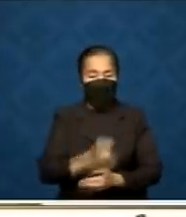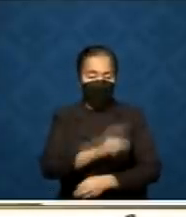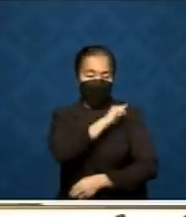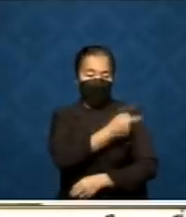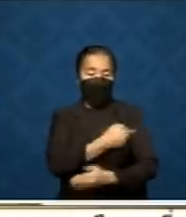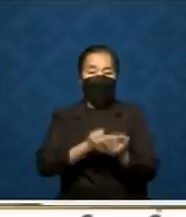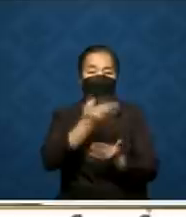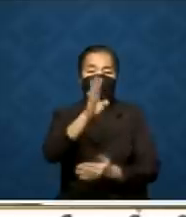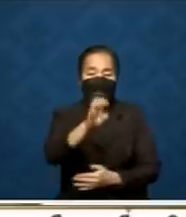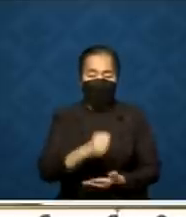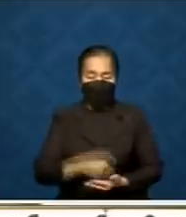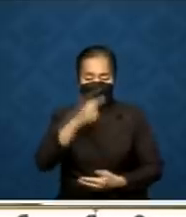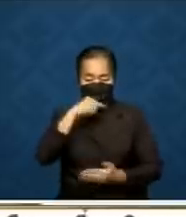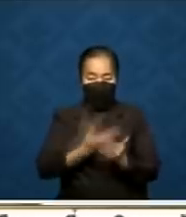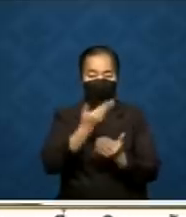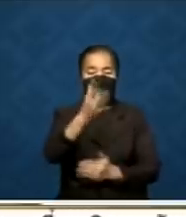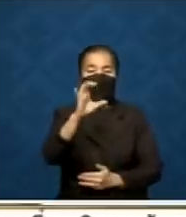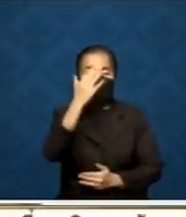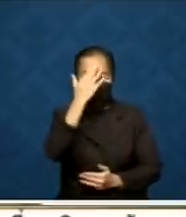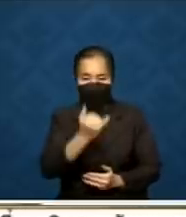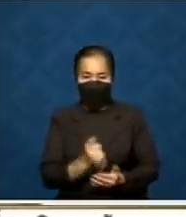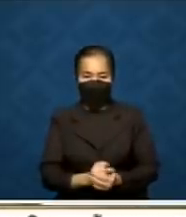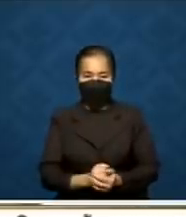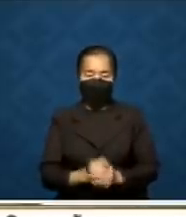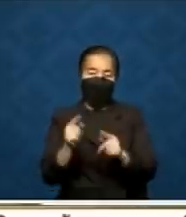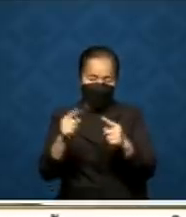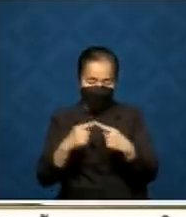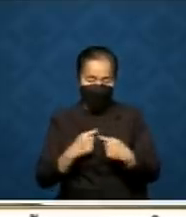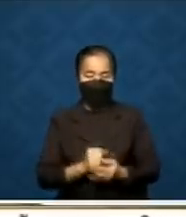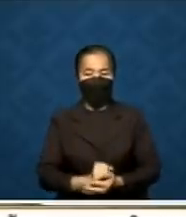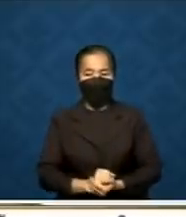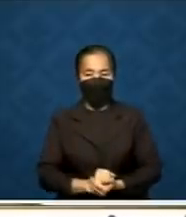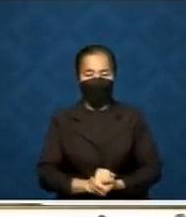เป็นมิตรมานานทำไม 500บาททำทีตอบหน่อย